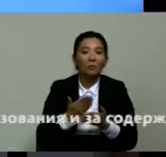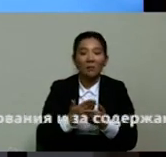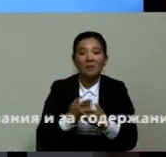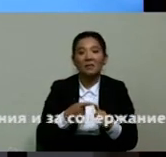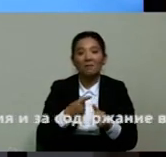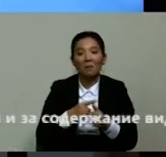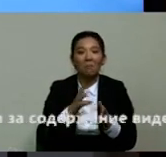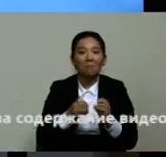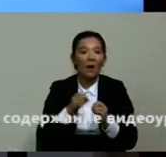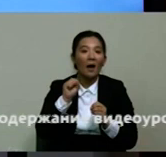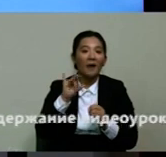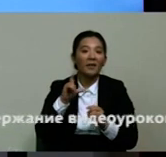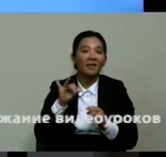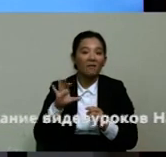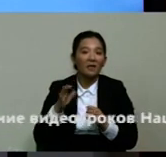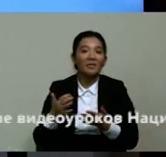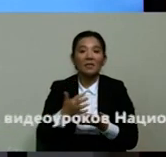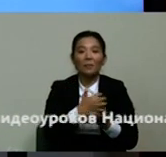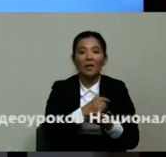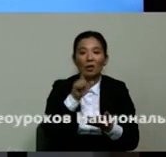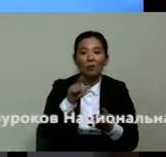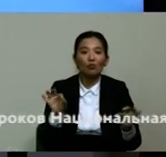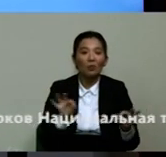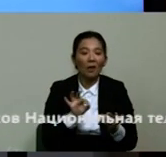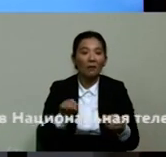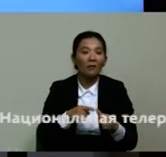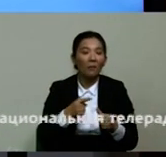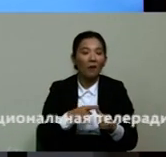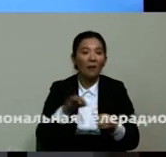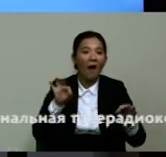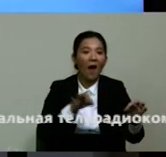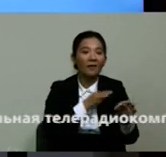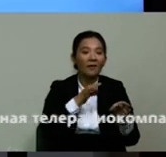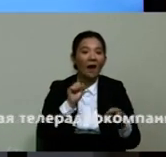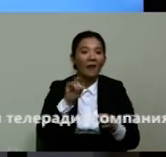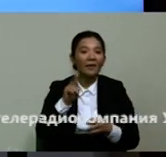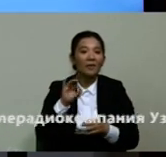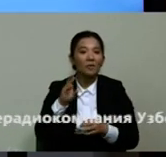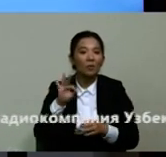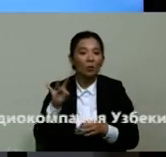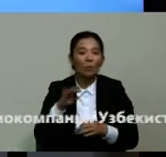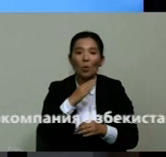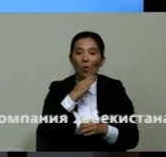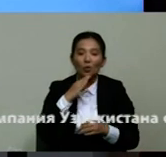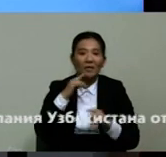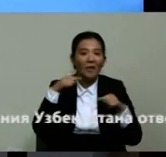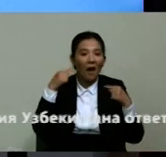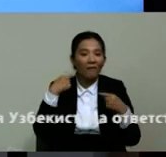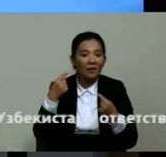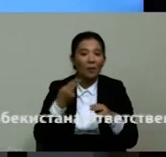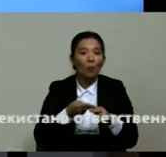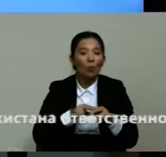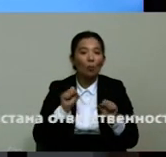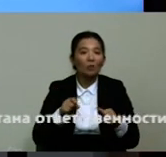архивом. Собрание музыкантов называем оркестром. Множество овец – это